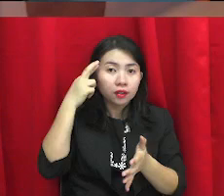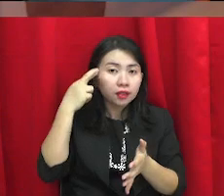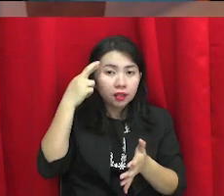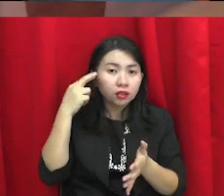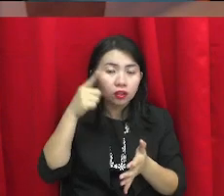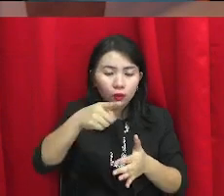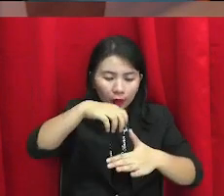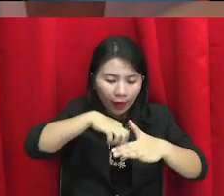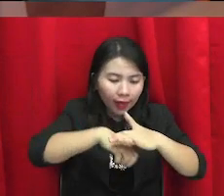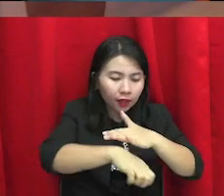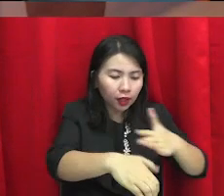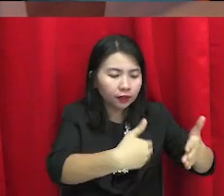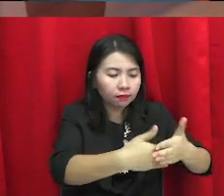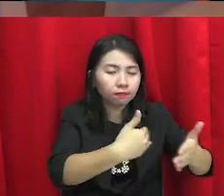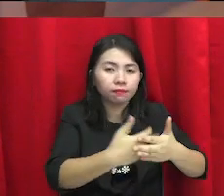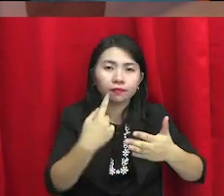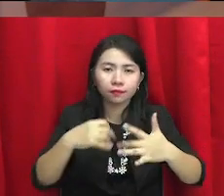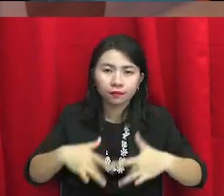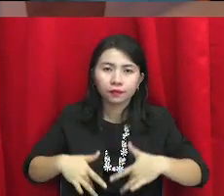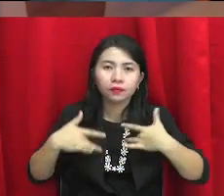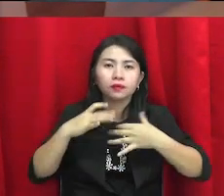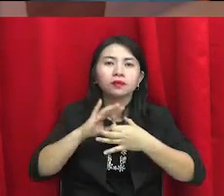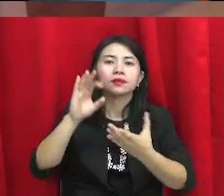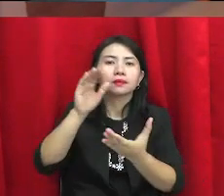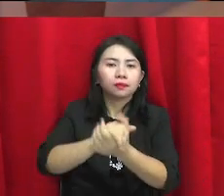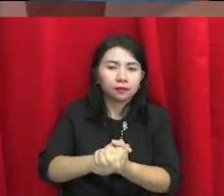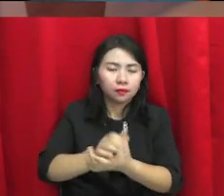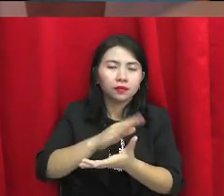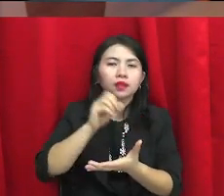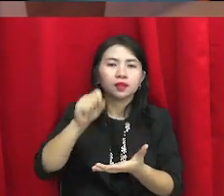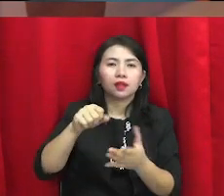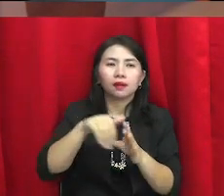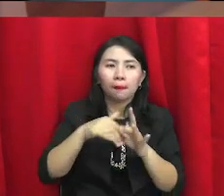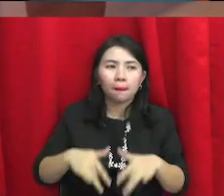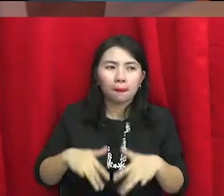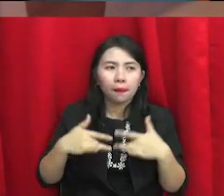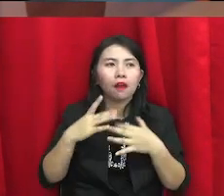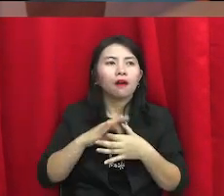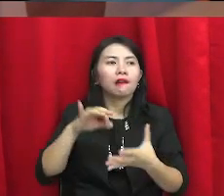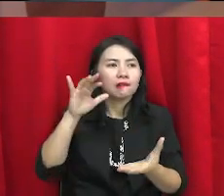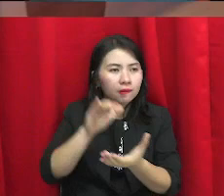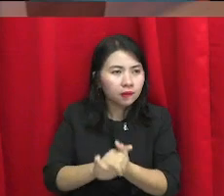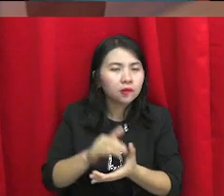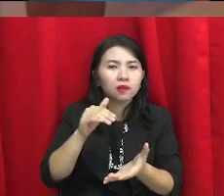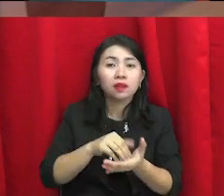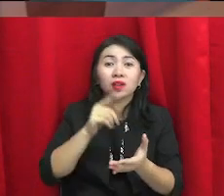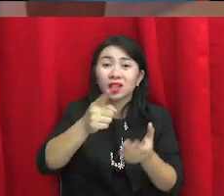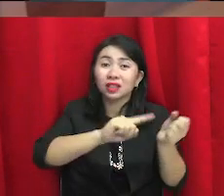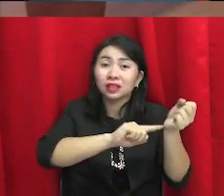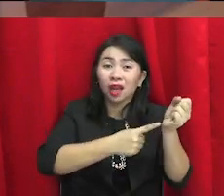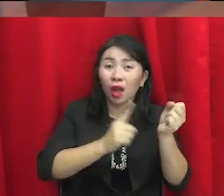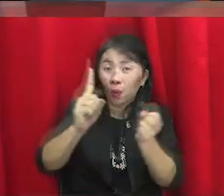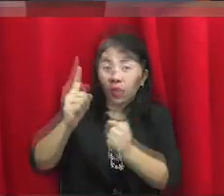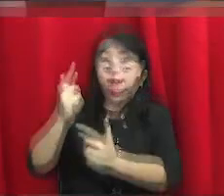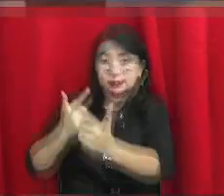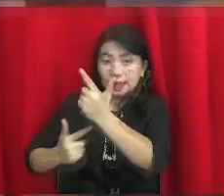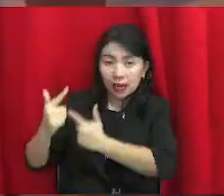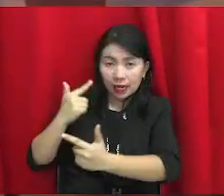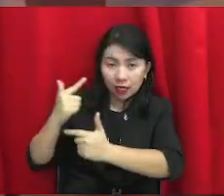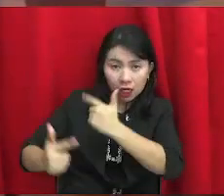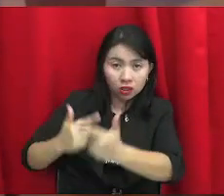sa life of marriage. Na kung daan dun sa life of marriage, yan, magsisimula na naman kayo ng isang henerasyon